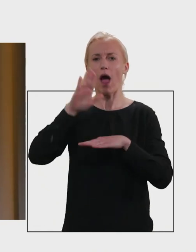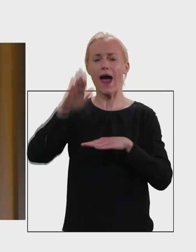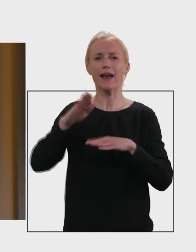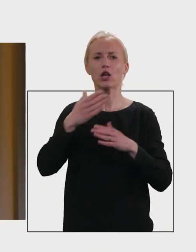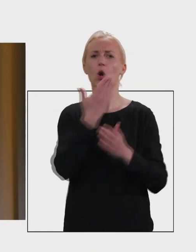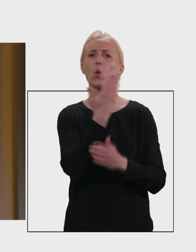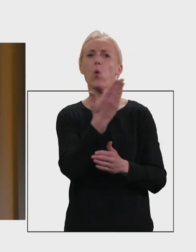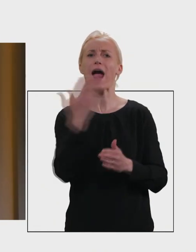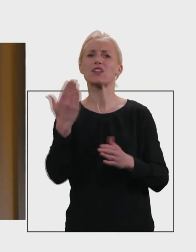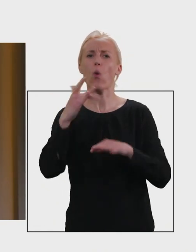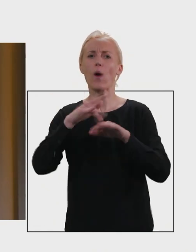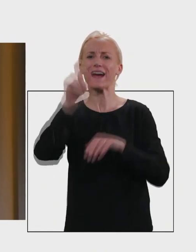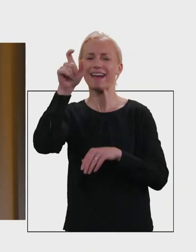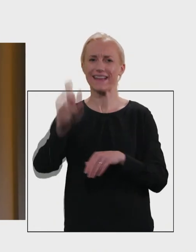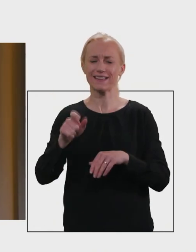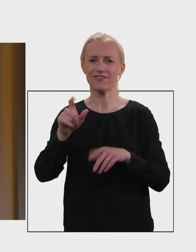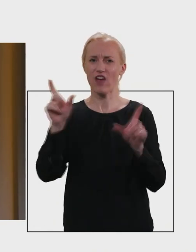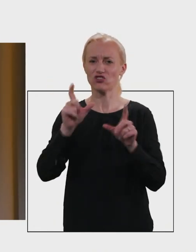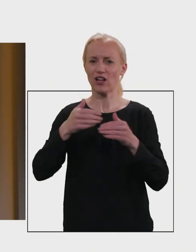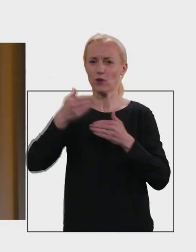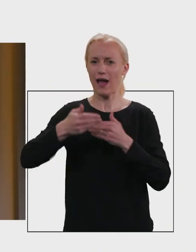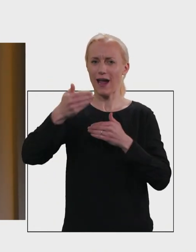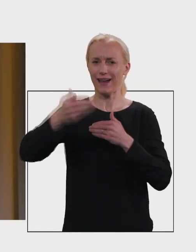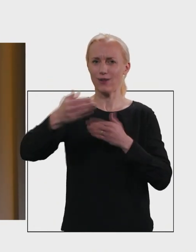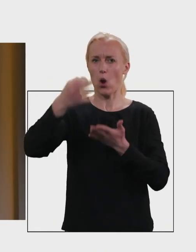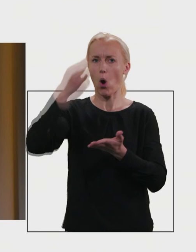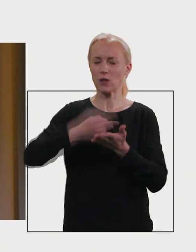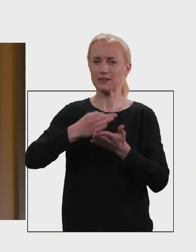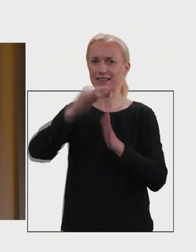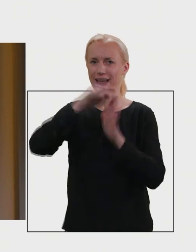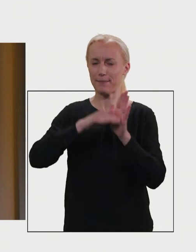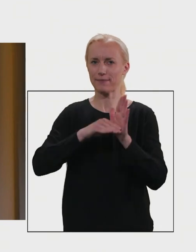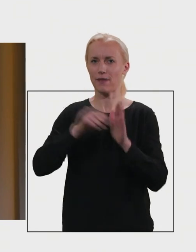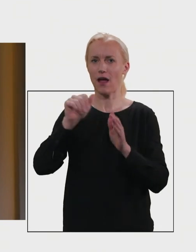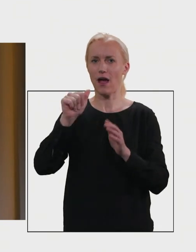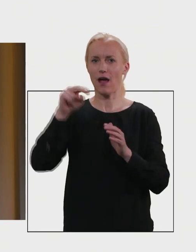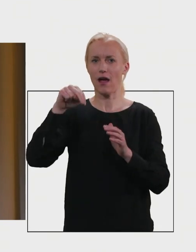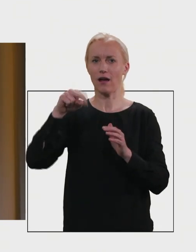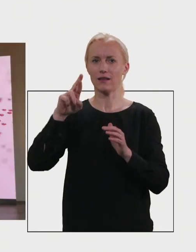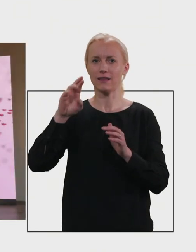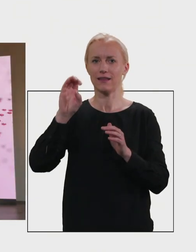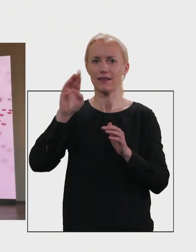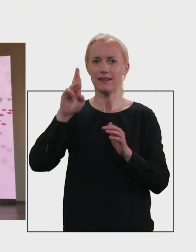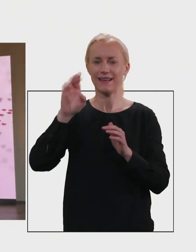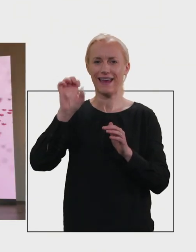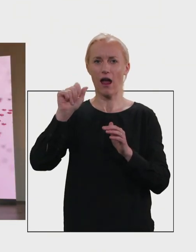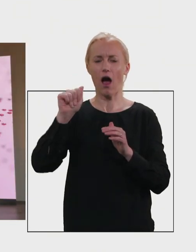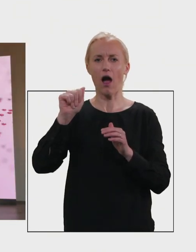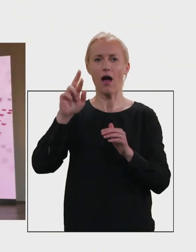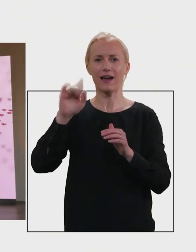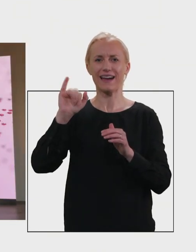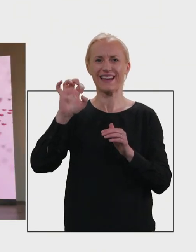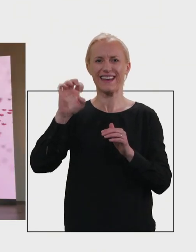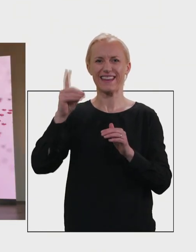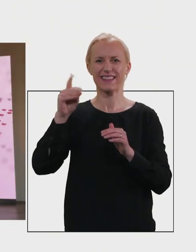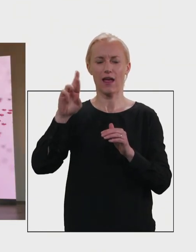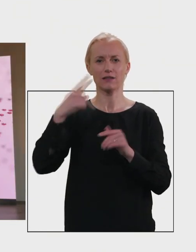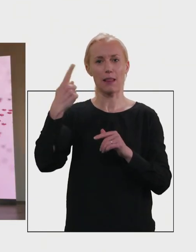an die Kuratorin natürlich der Veranstaltungsreihe Ortstermin, Andrea Rieder, die übrigens dafür verantwortlich ist, dass ich hier sitze.